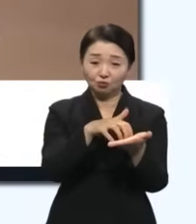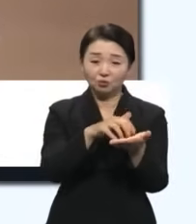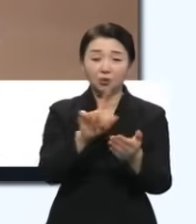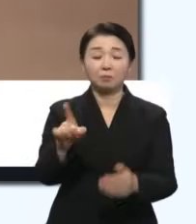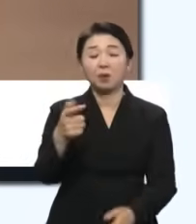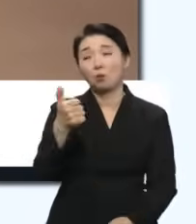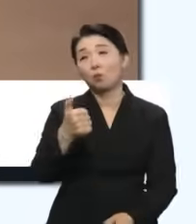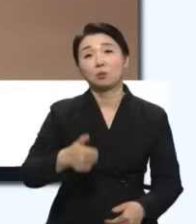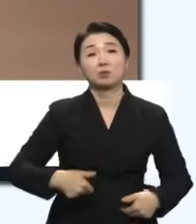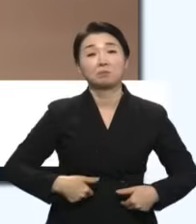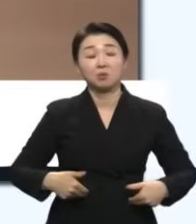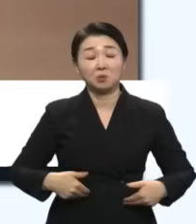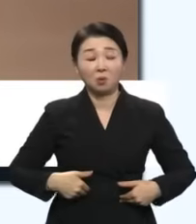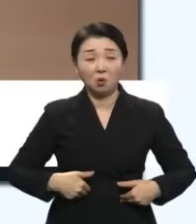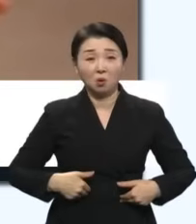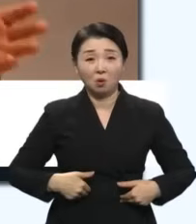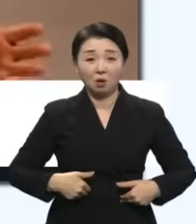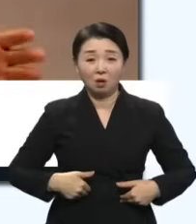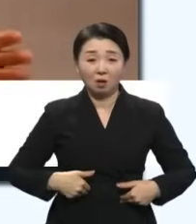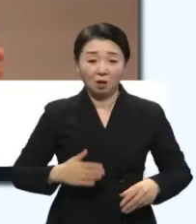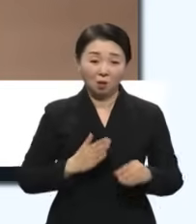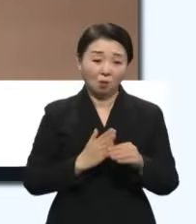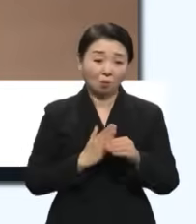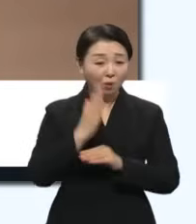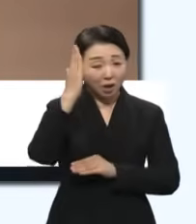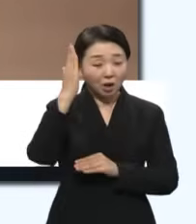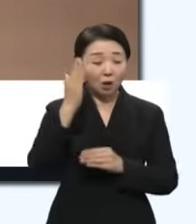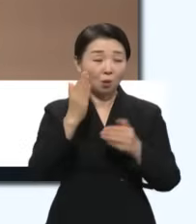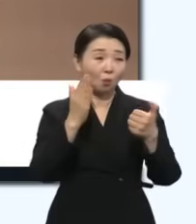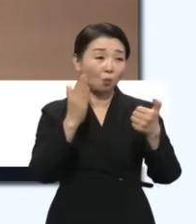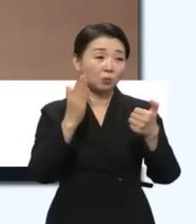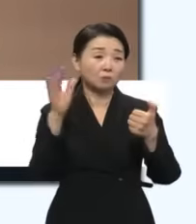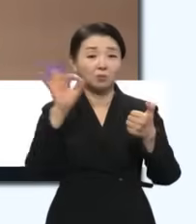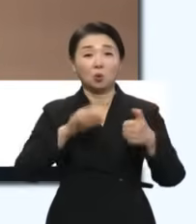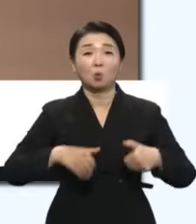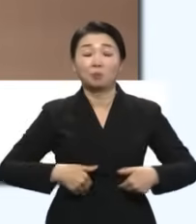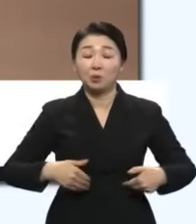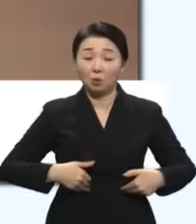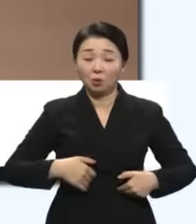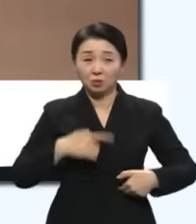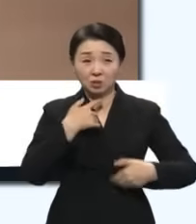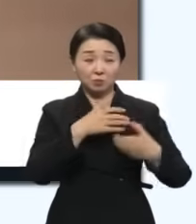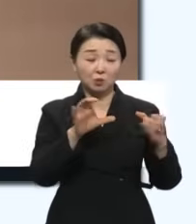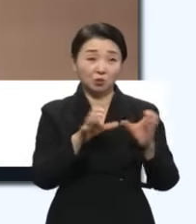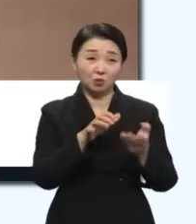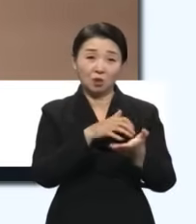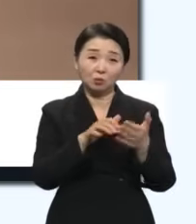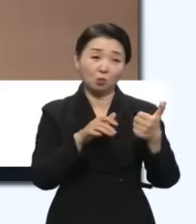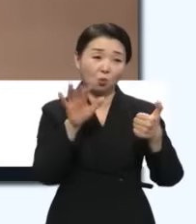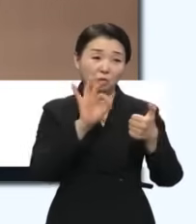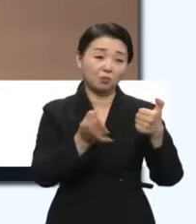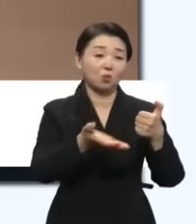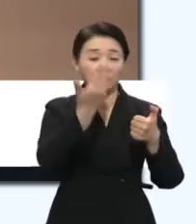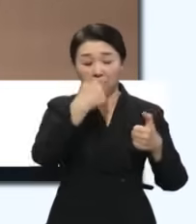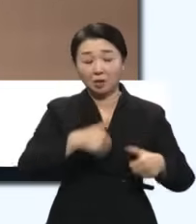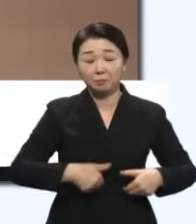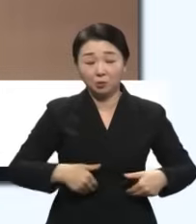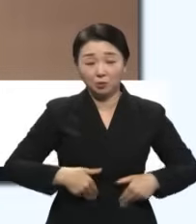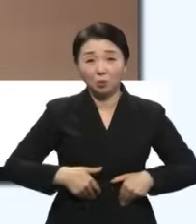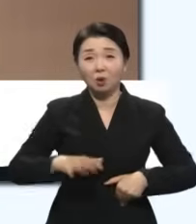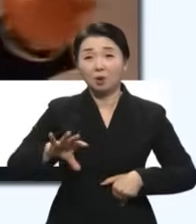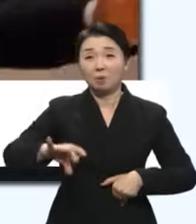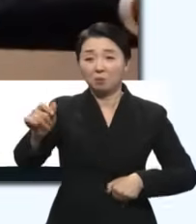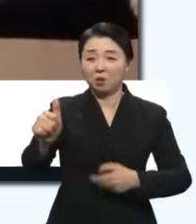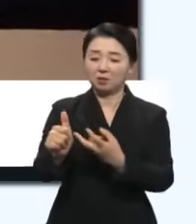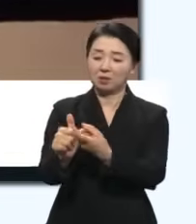있어야 되는데 민주당이 지금 과반이 훌쩍 넘잖아요네 그러니까 일단 탄핵 발의를 해 놓고